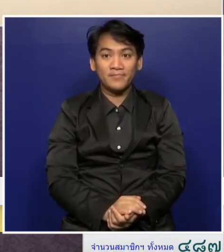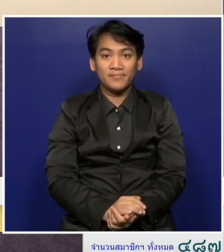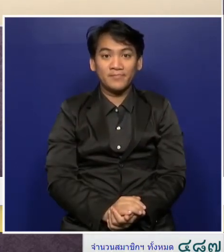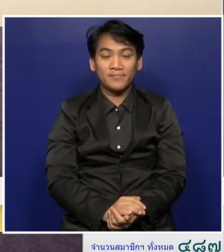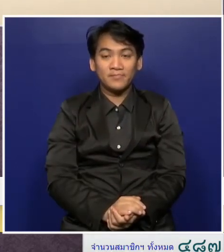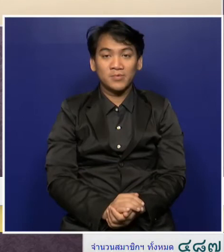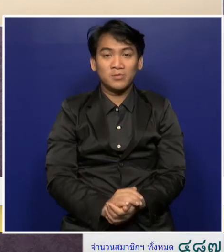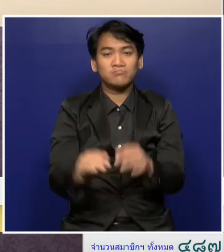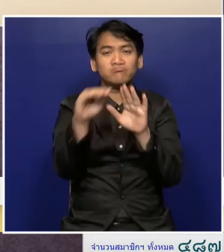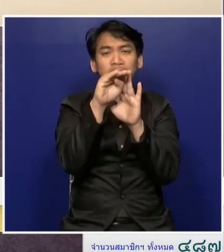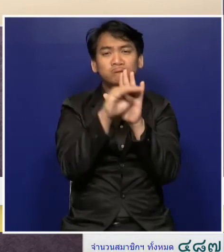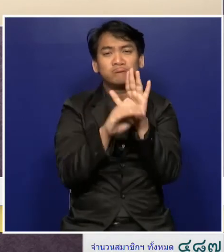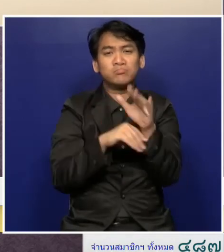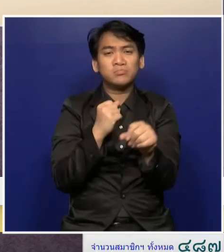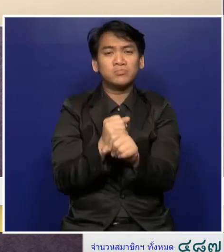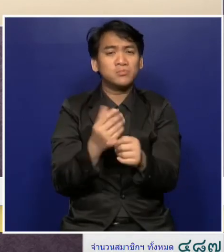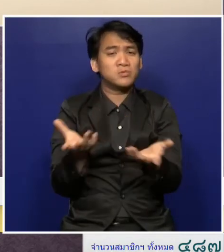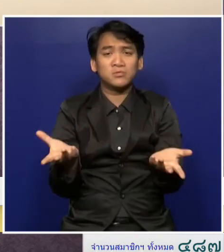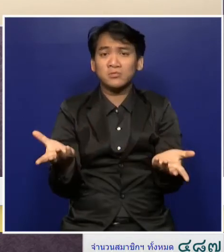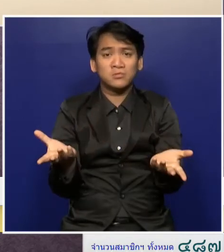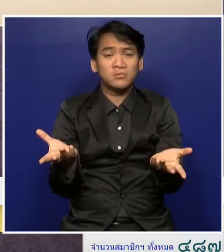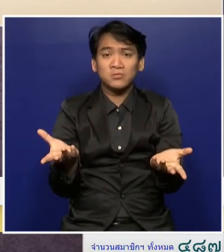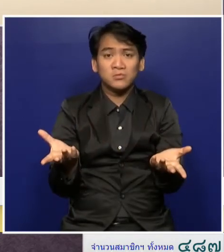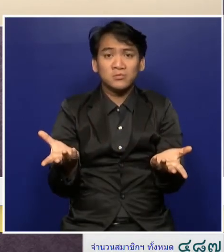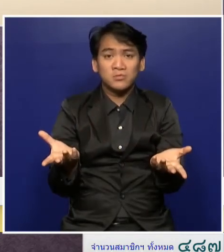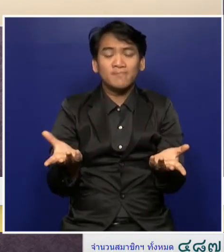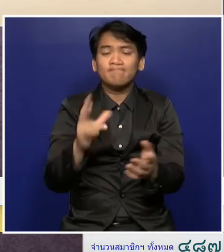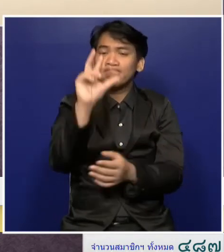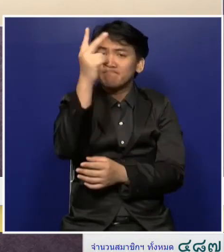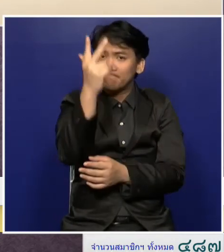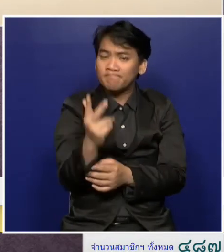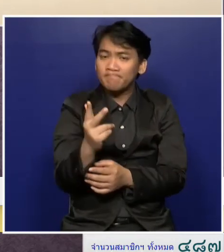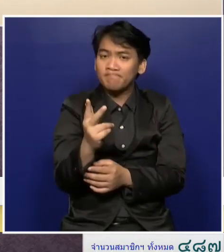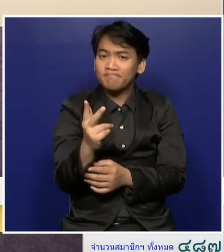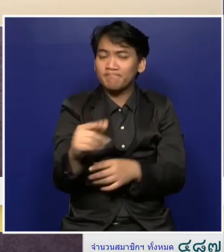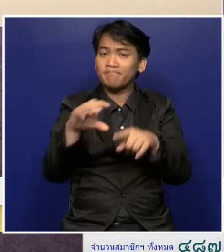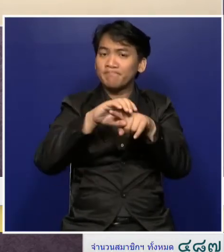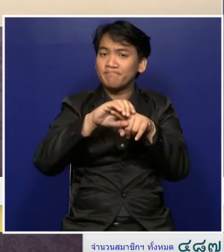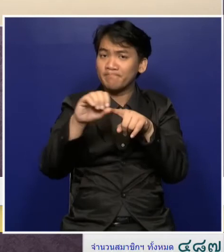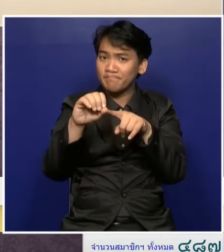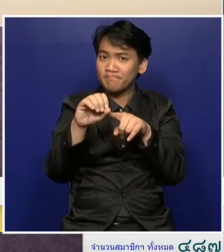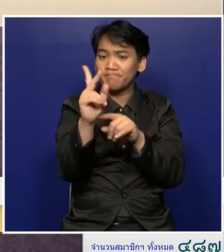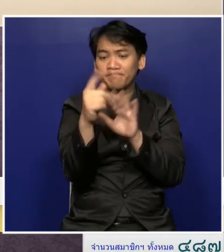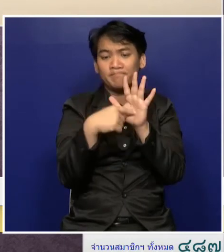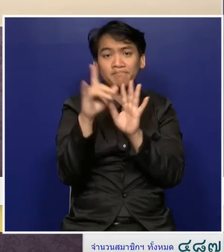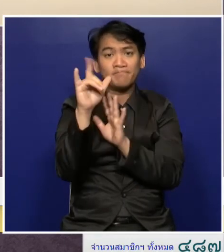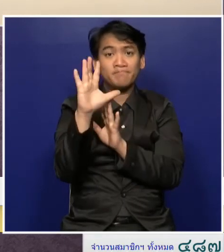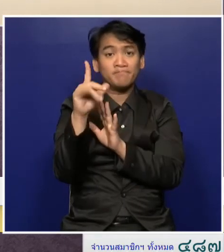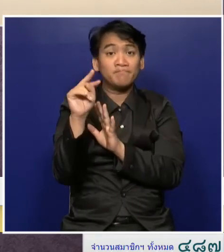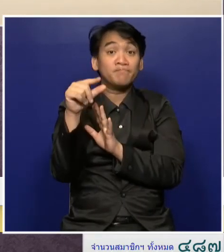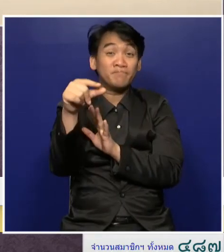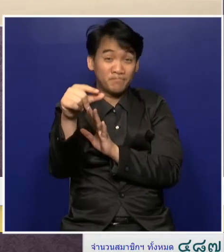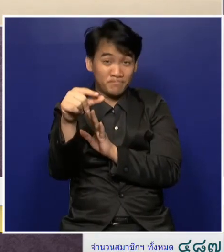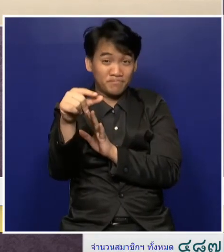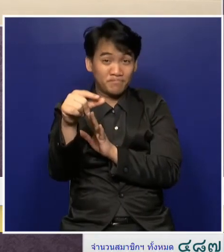ทำยัไงให้การใช้ได้รบการสนบสนุนการใช้กนชากันช่งได้รบกสนัสนุนจาก